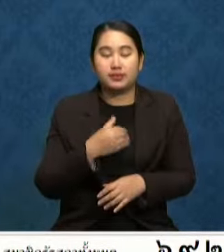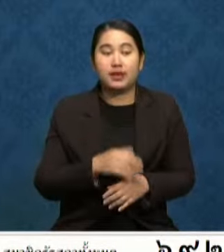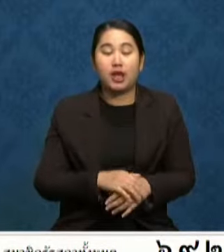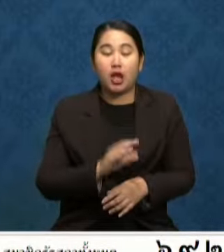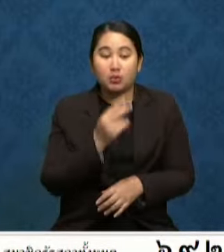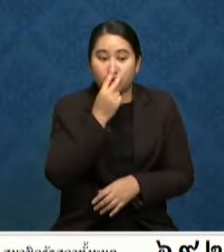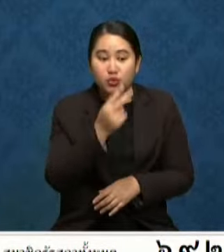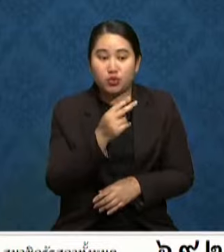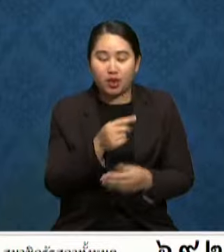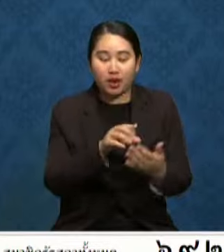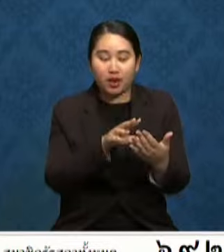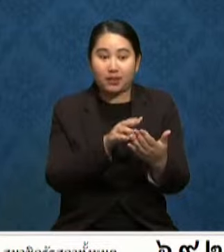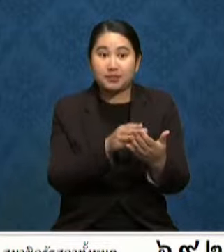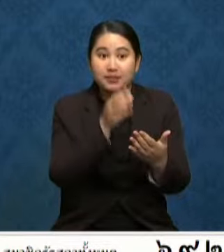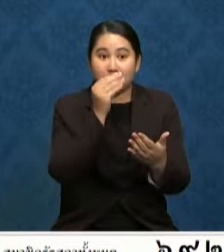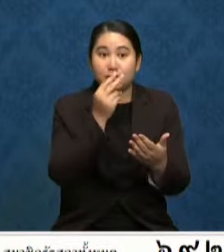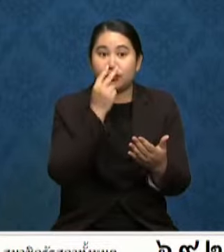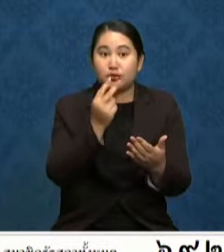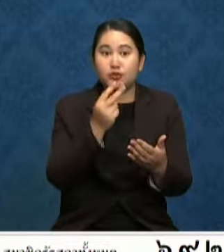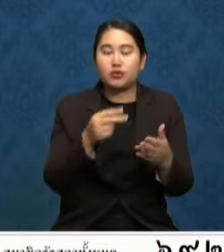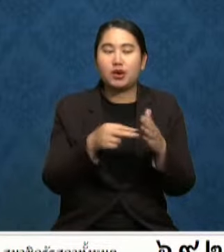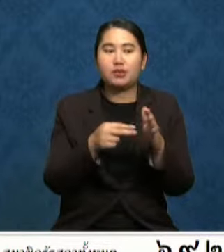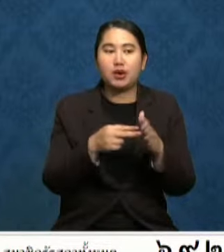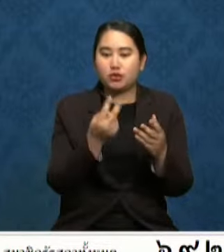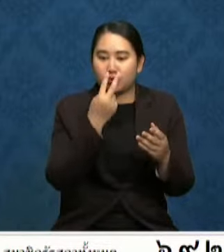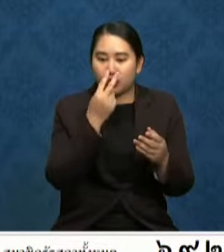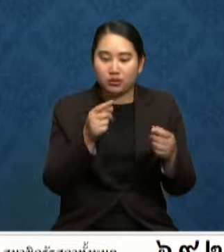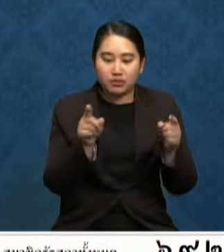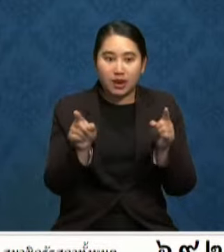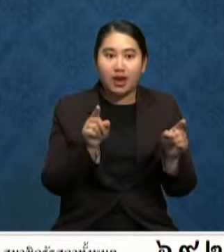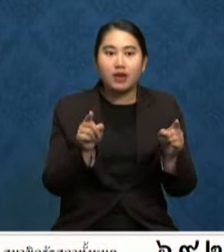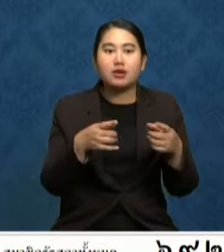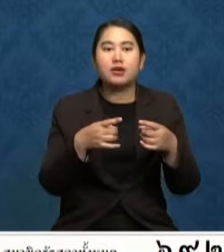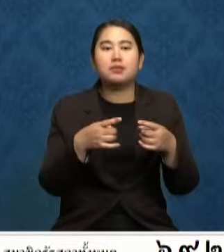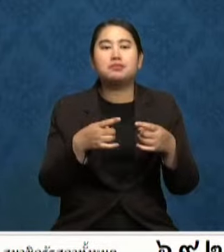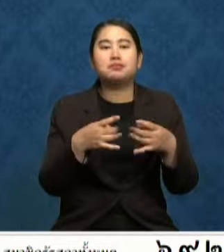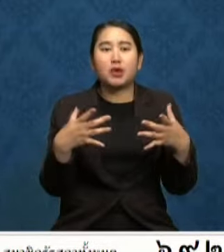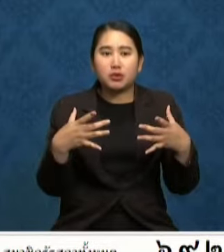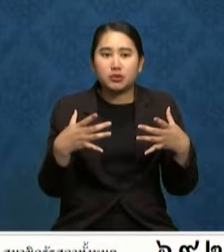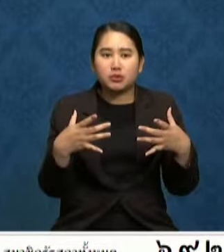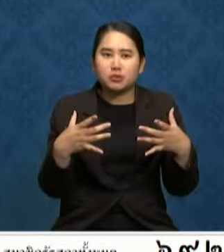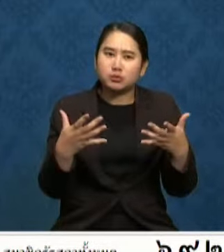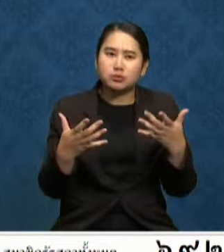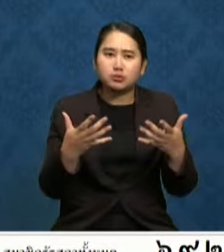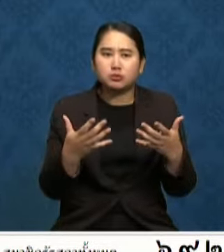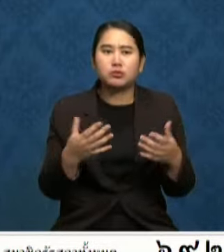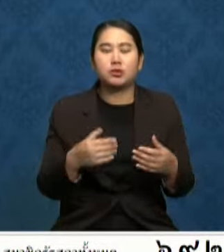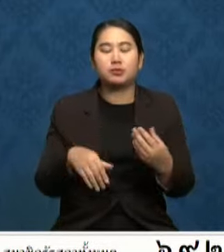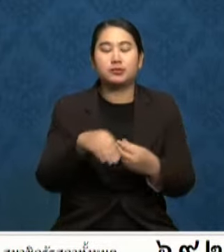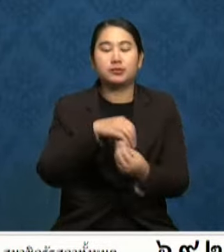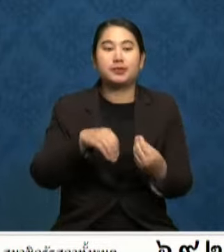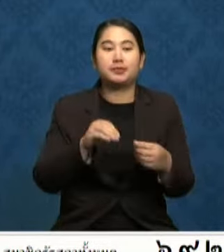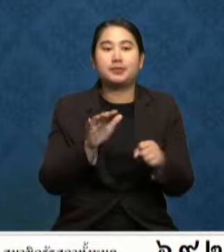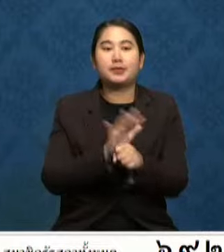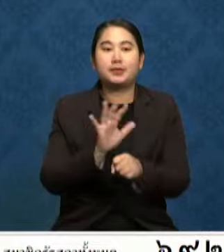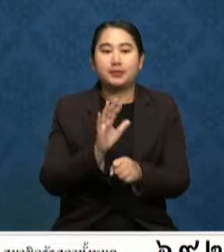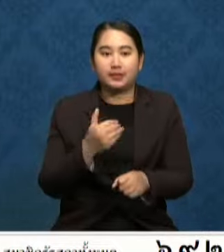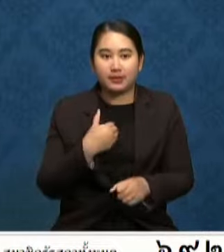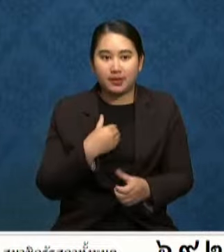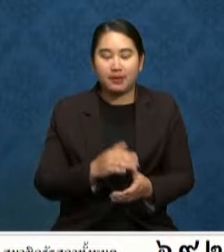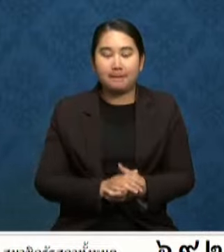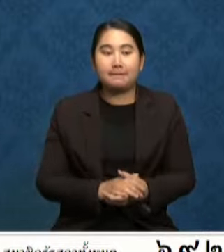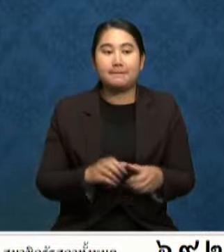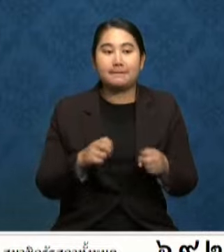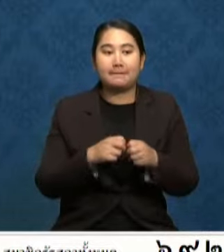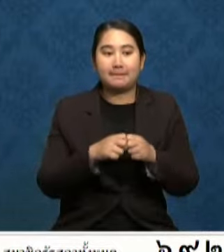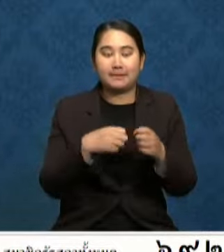แต่ ท่คน ไป เลือก่านถ้าคน ไปือก ดูแต่ะซีก แต่ ละปีกม จะ ดู วาไม่ ๆ ไม้ปวงโรการก